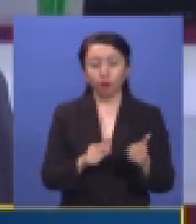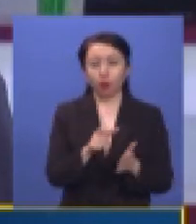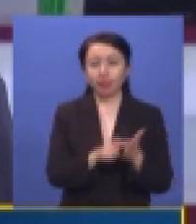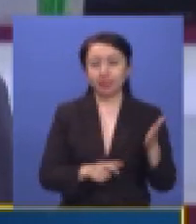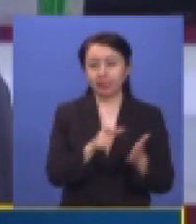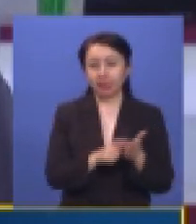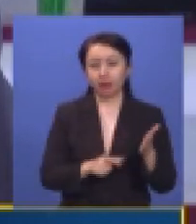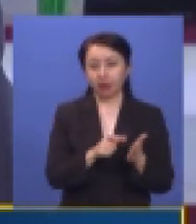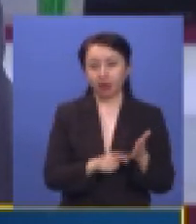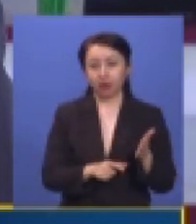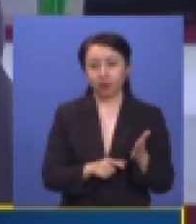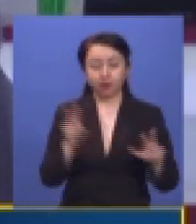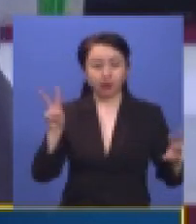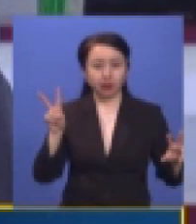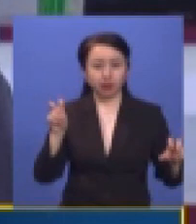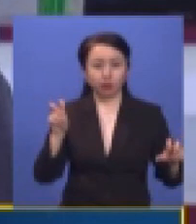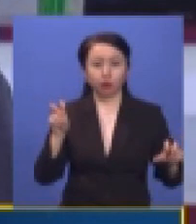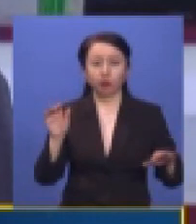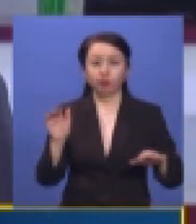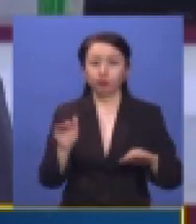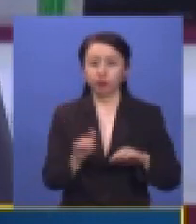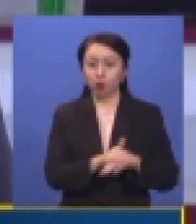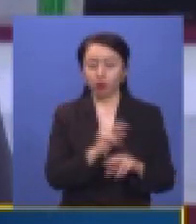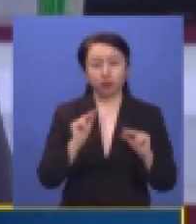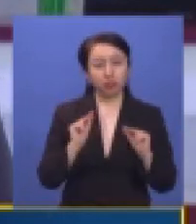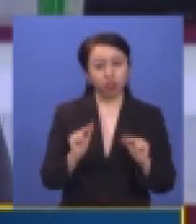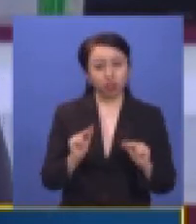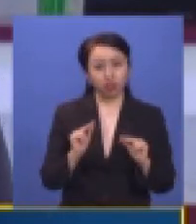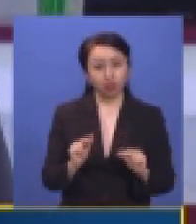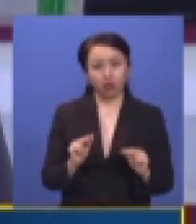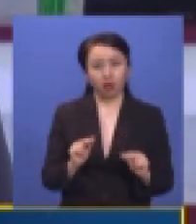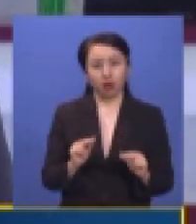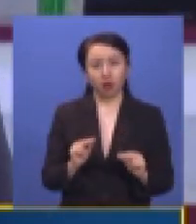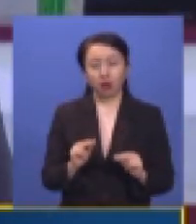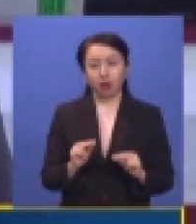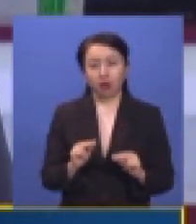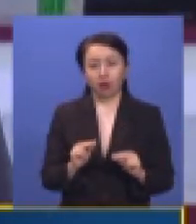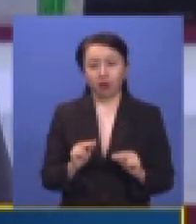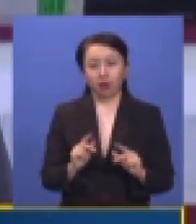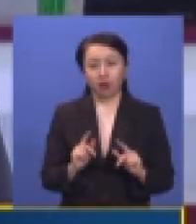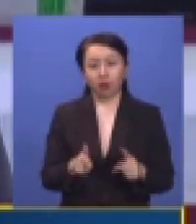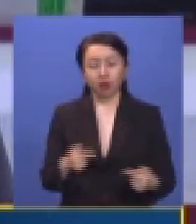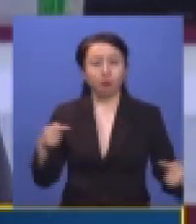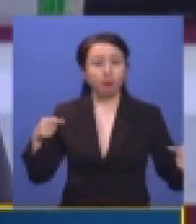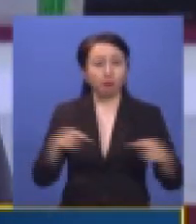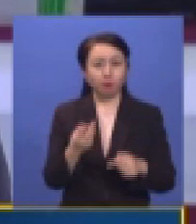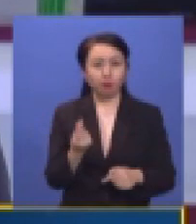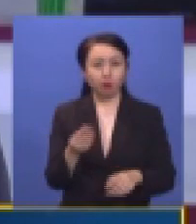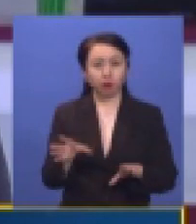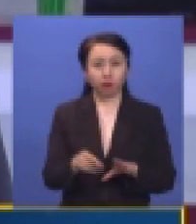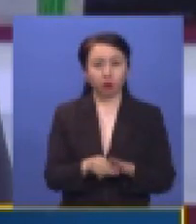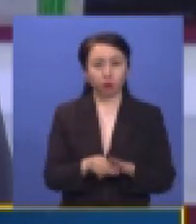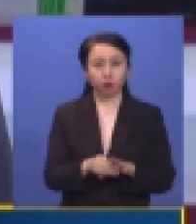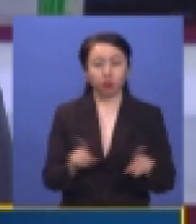на тематику добропорядочности, честности и, конечно, противодействия коррупции, чтобы